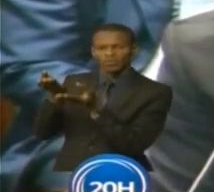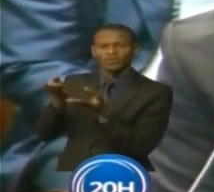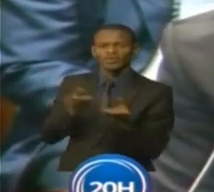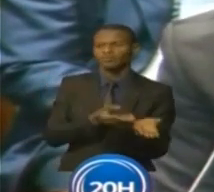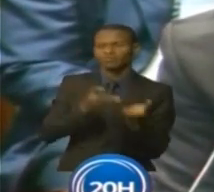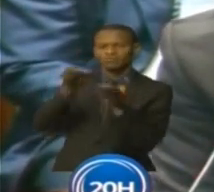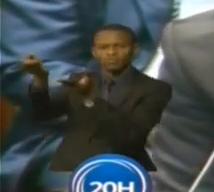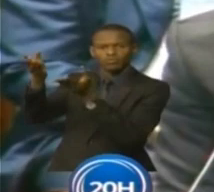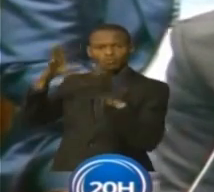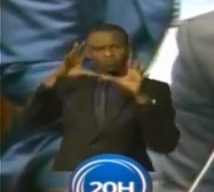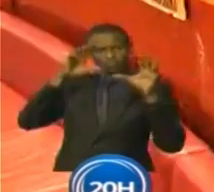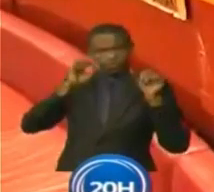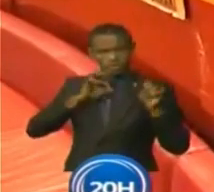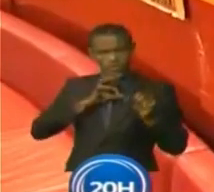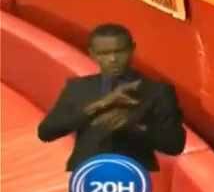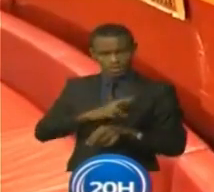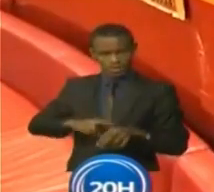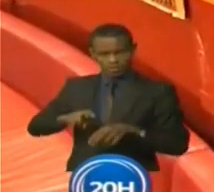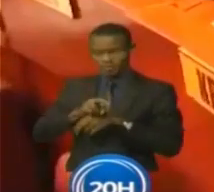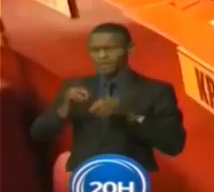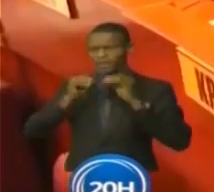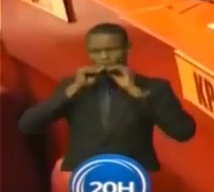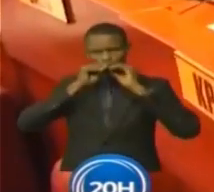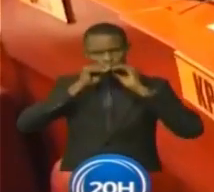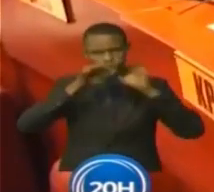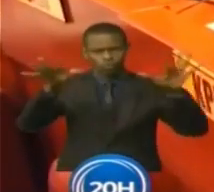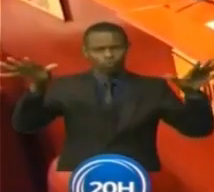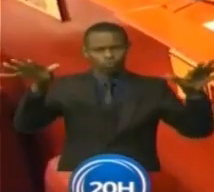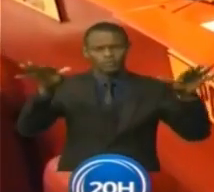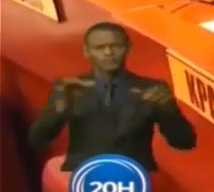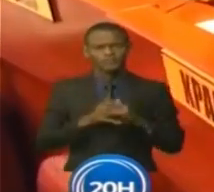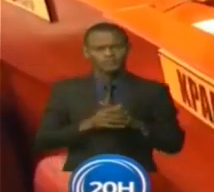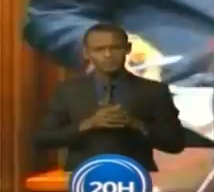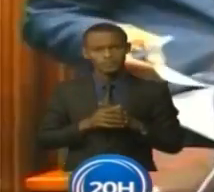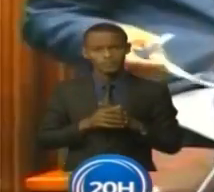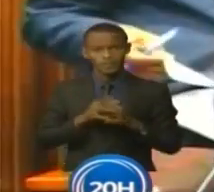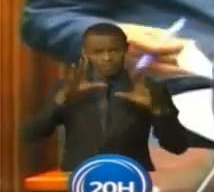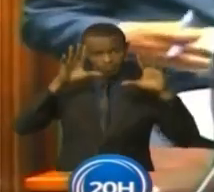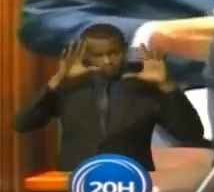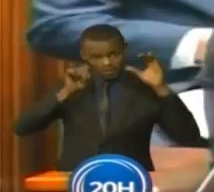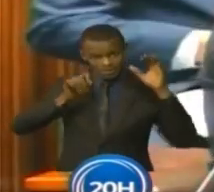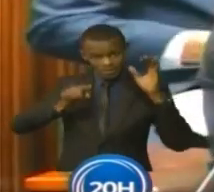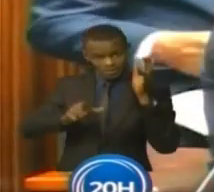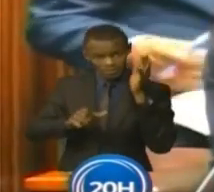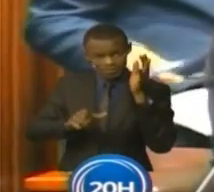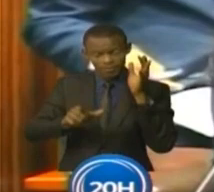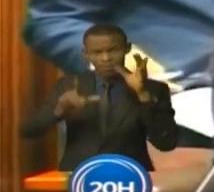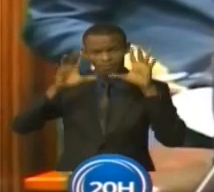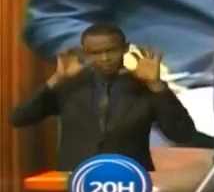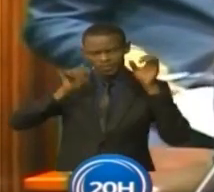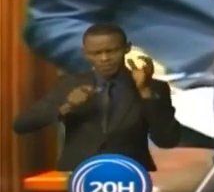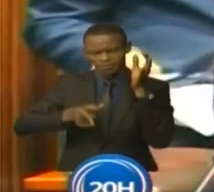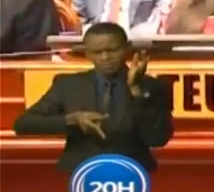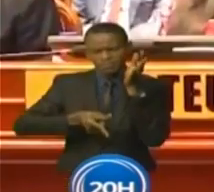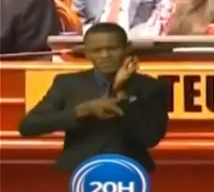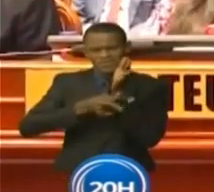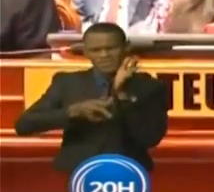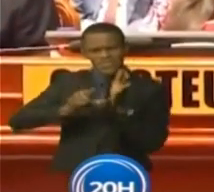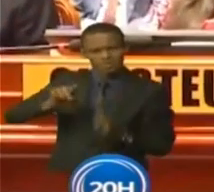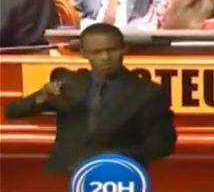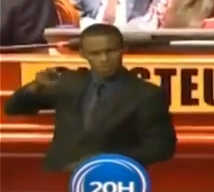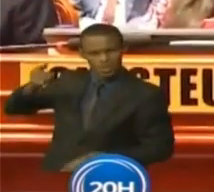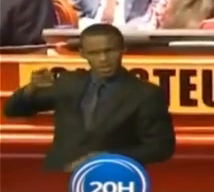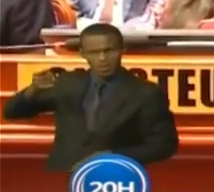pour promulgation. Le premier vice-président Eddy Moundé-Lakankou a pris la relève pendant que le président est